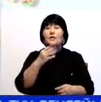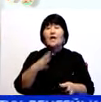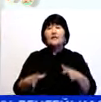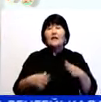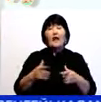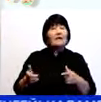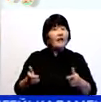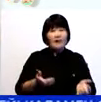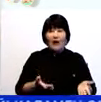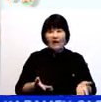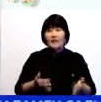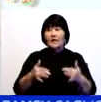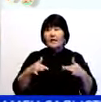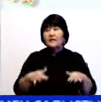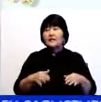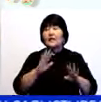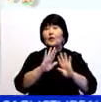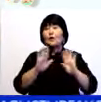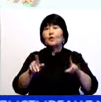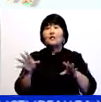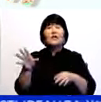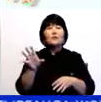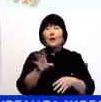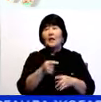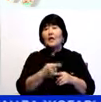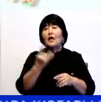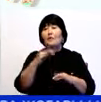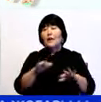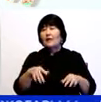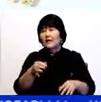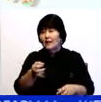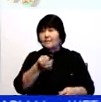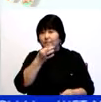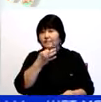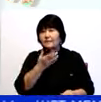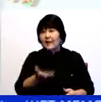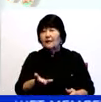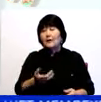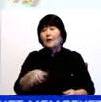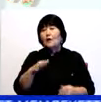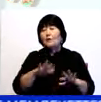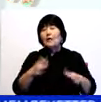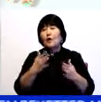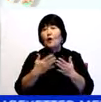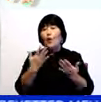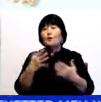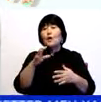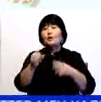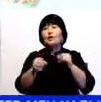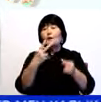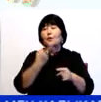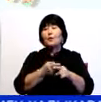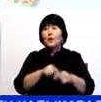дайындалған, істеген көнекліктерінің барлығы жаңағы балаға тартымды. Балалар қолымен өздері ұстап көріп,